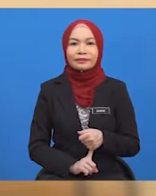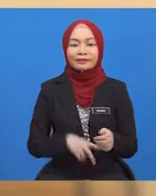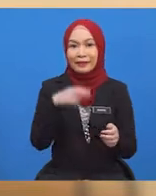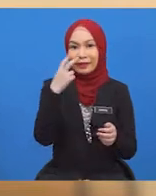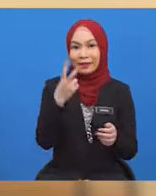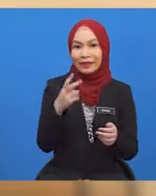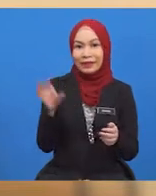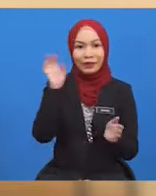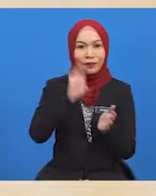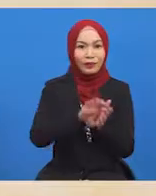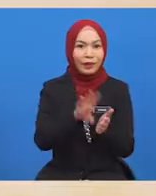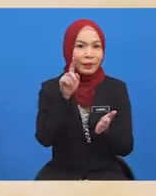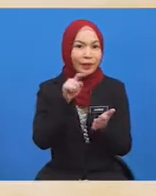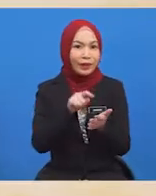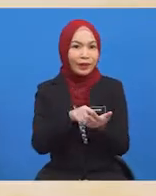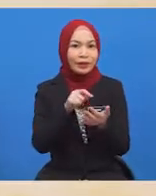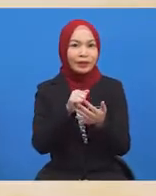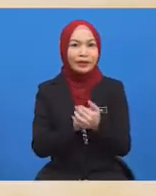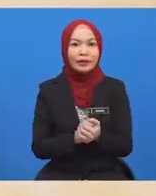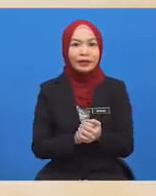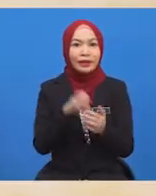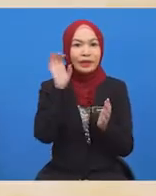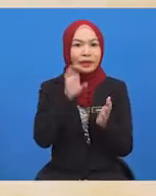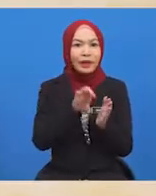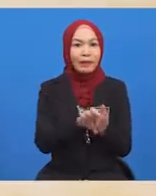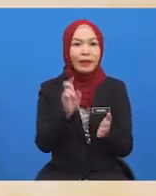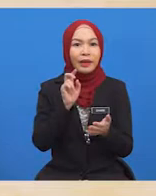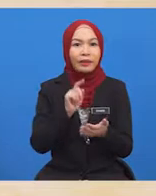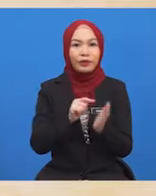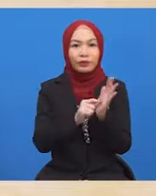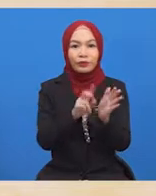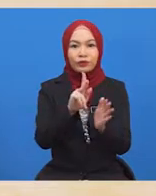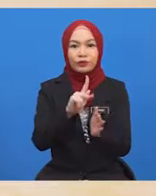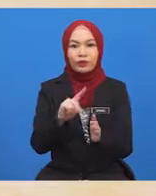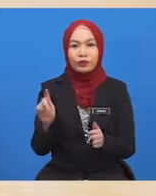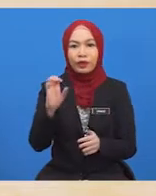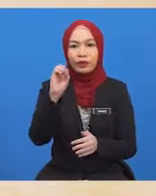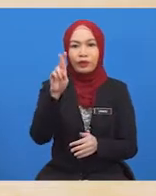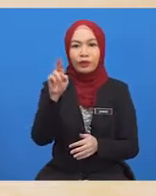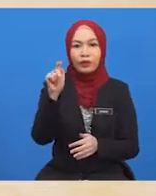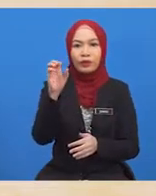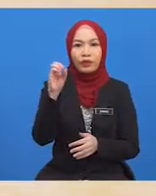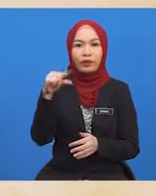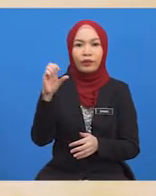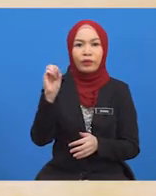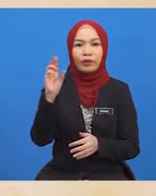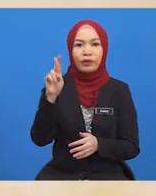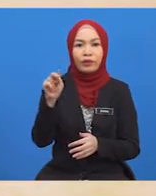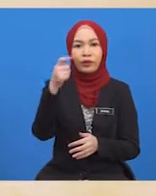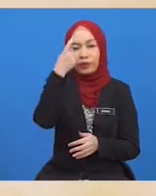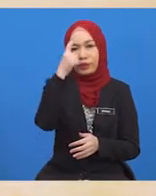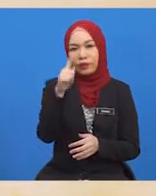Lihat rajah yang dipaparkan ini, rajah F. Menunjukkan uncuran ortogon bagi objek tiga